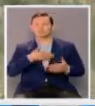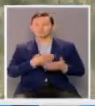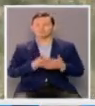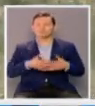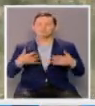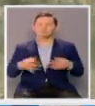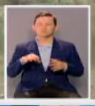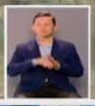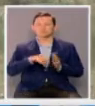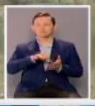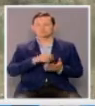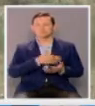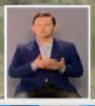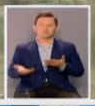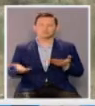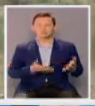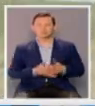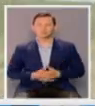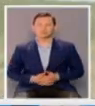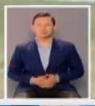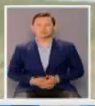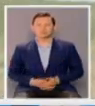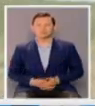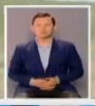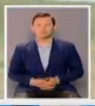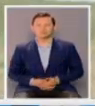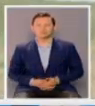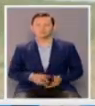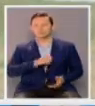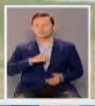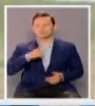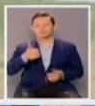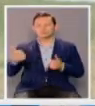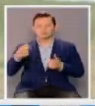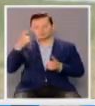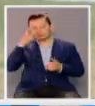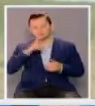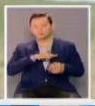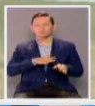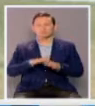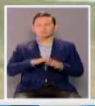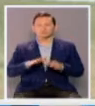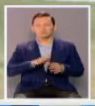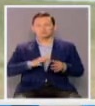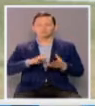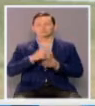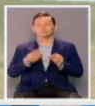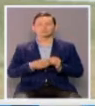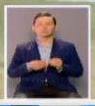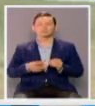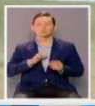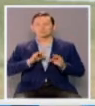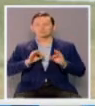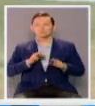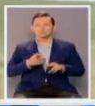осы акцияға белсенді қатысуға шақырамыз. Жақсы бір идея, жақсы акция, тазалық күн деп, бірінші мамырдан бастап,